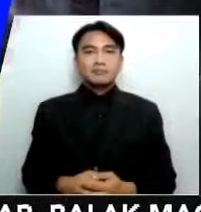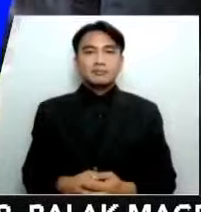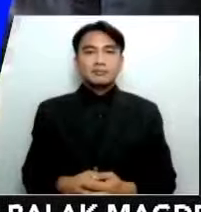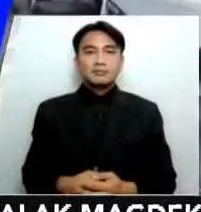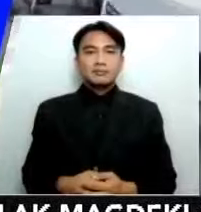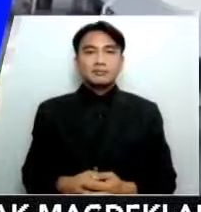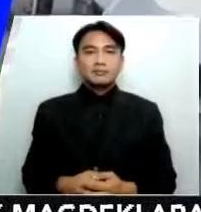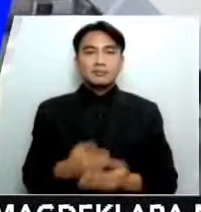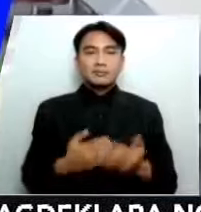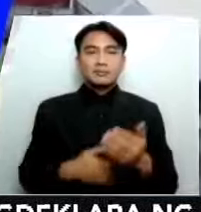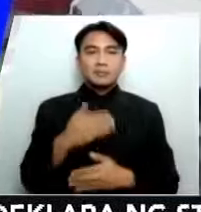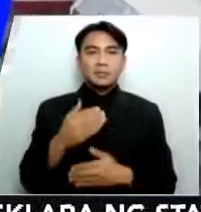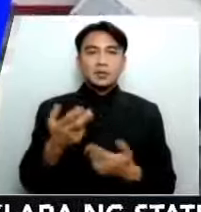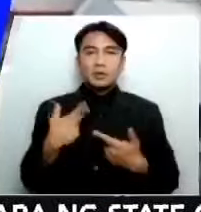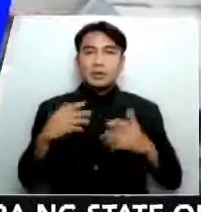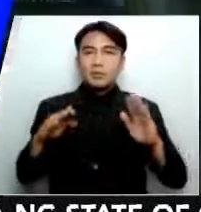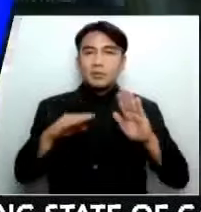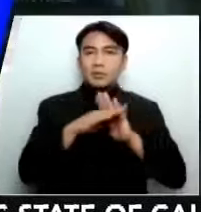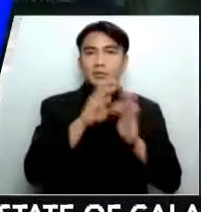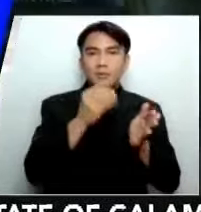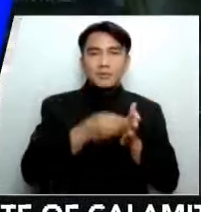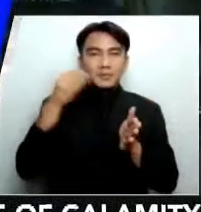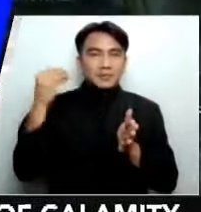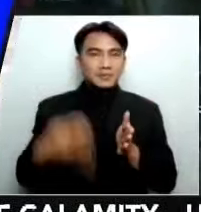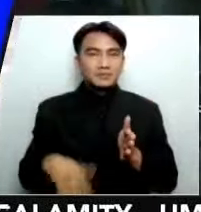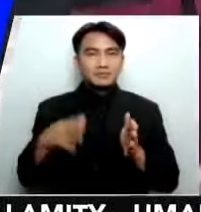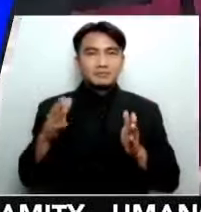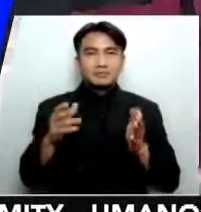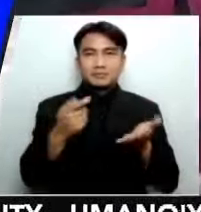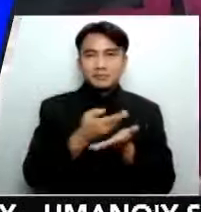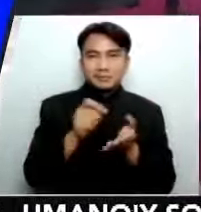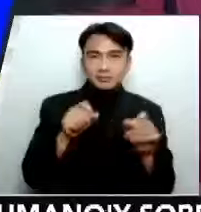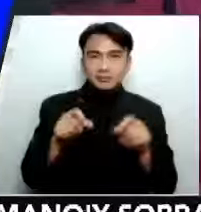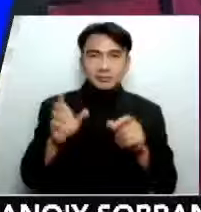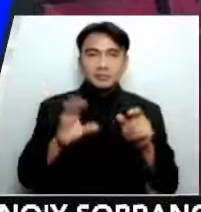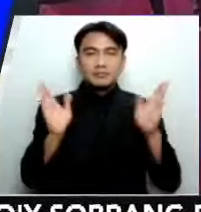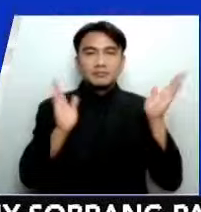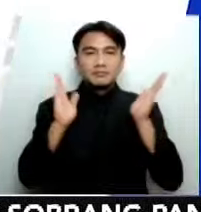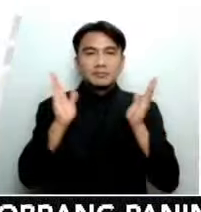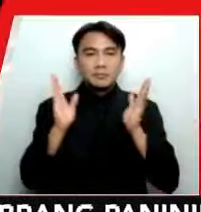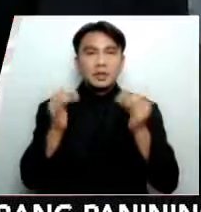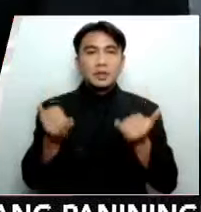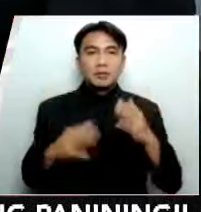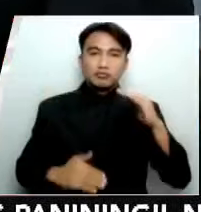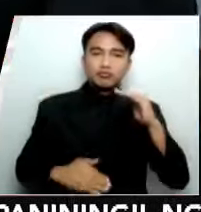Inflation na pagmahal ng mga bilihin at serbisyo bumili sa 3.7% nitong Marso.